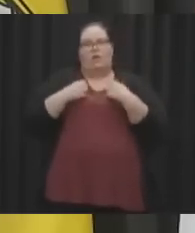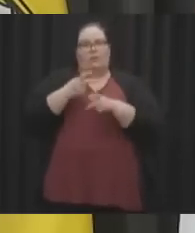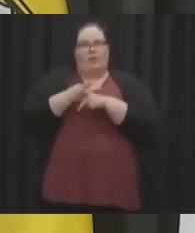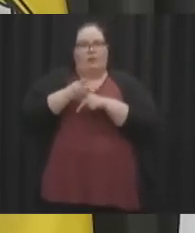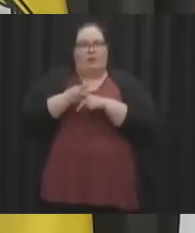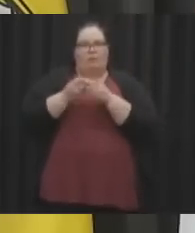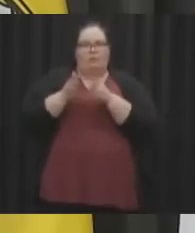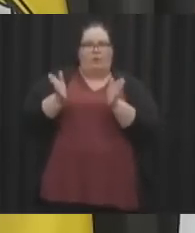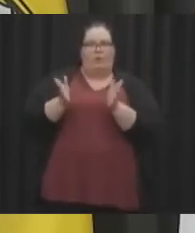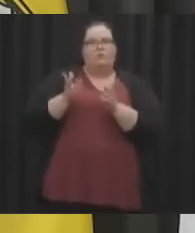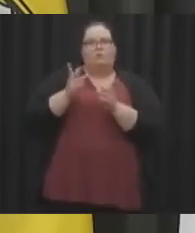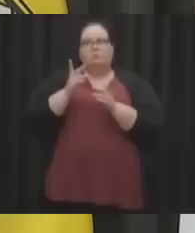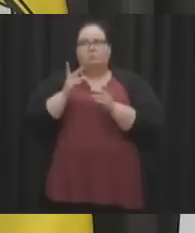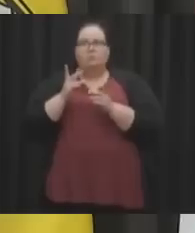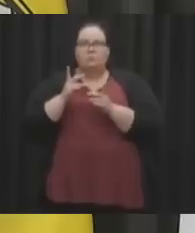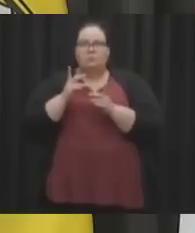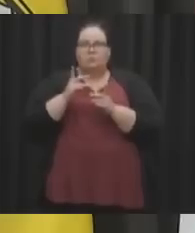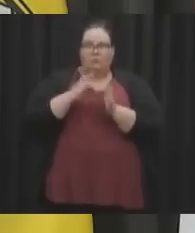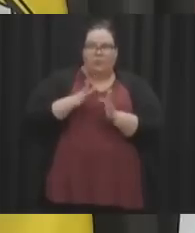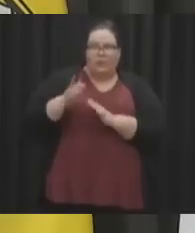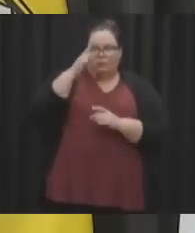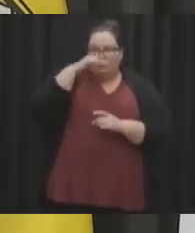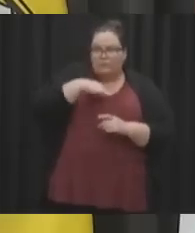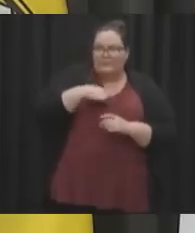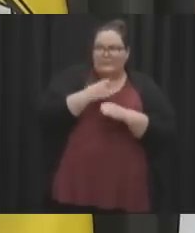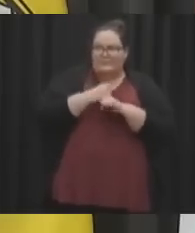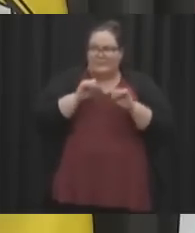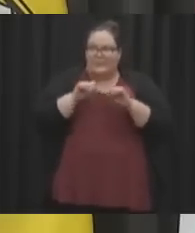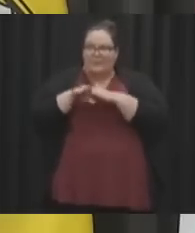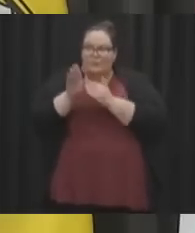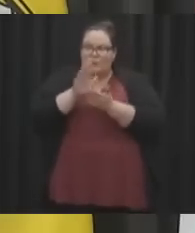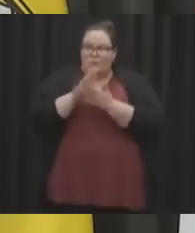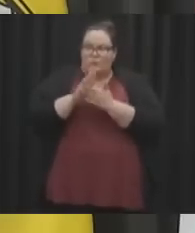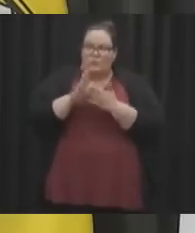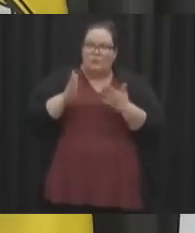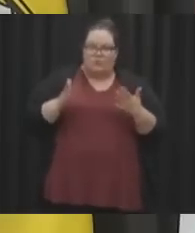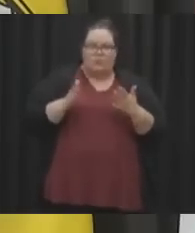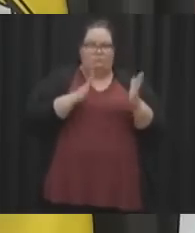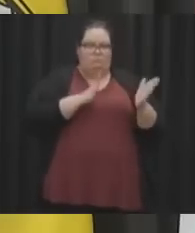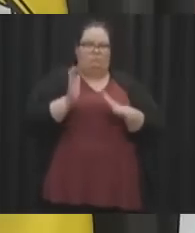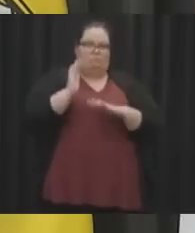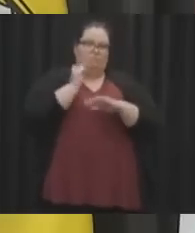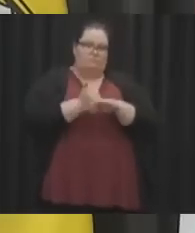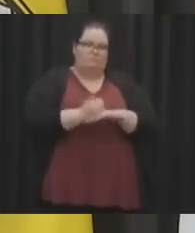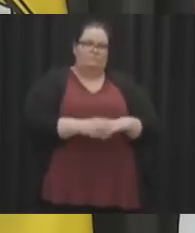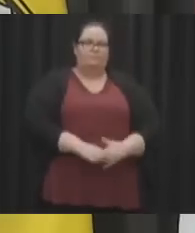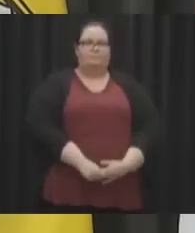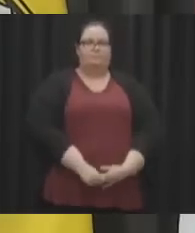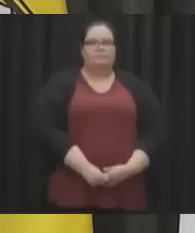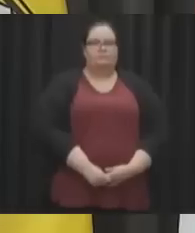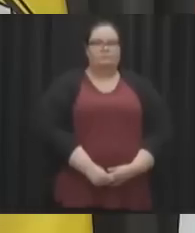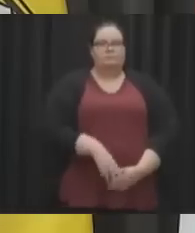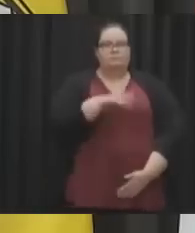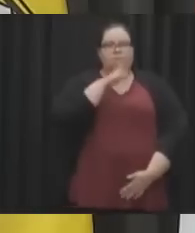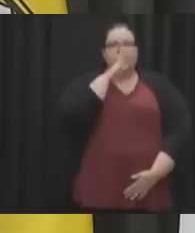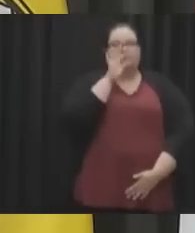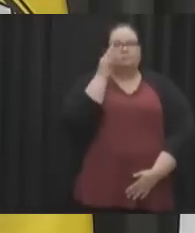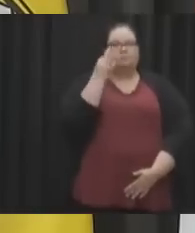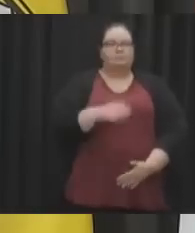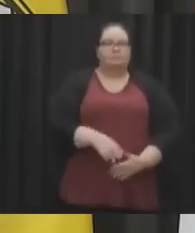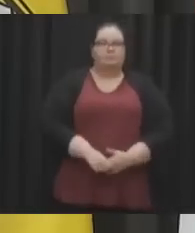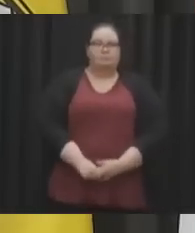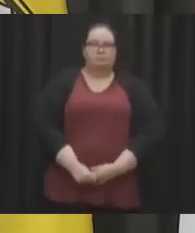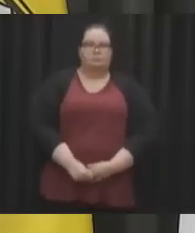etc., sont tous sur pause pour les raisons de santé publique. Les élèves et les membres d'équipe scolaires